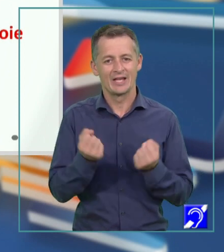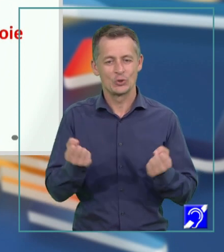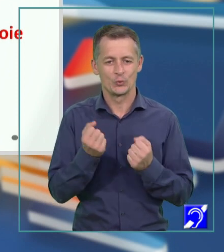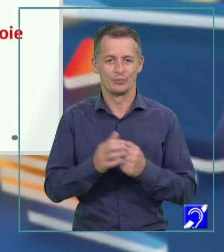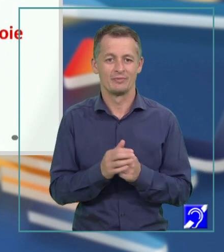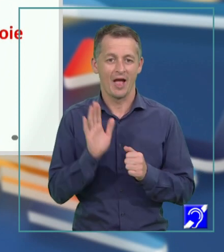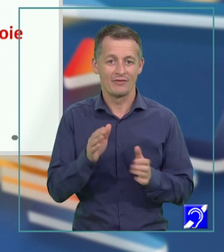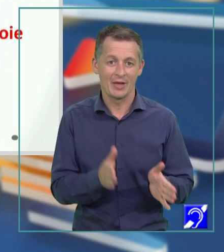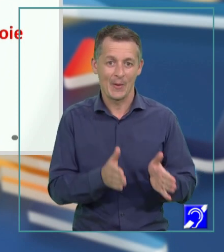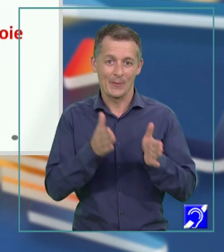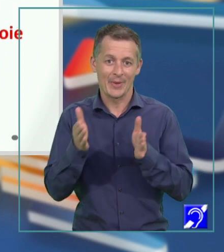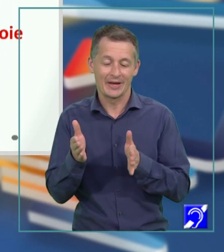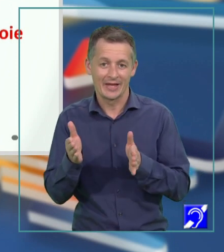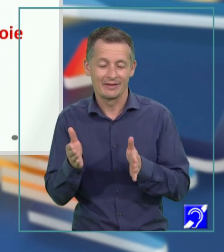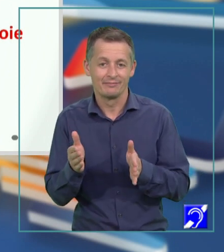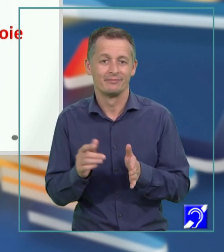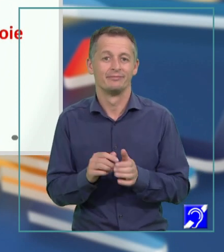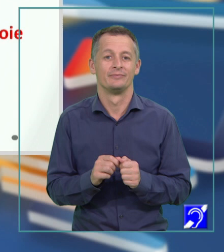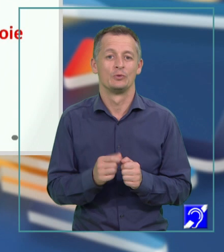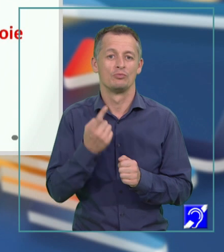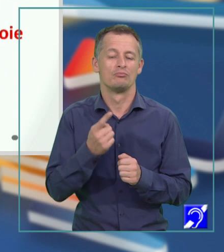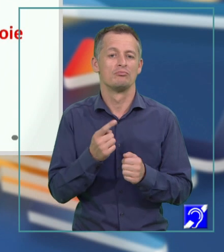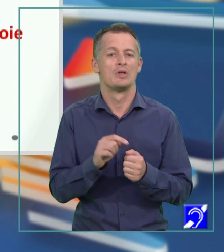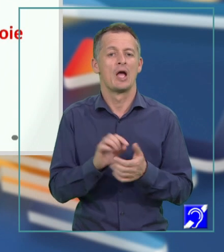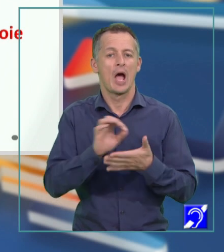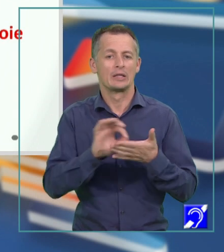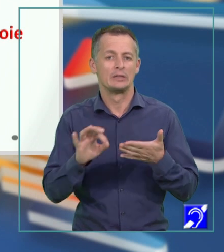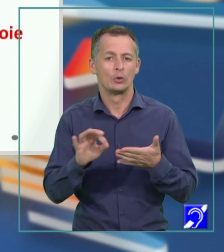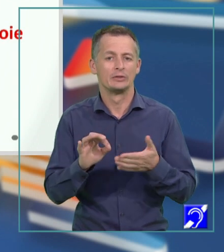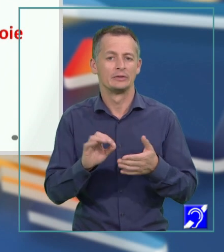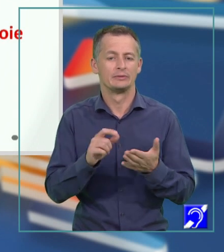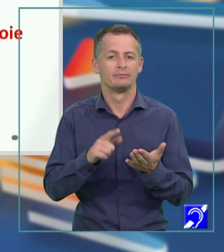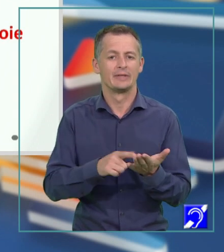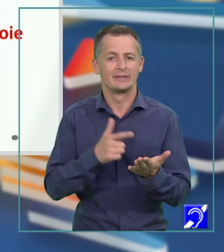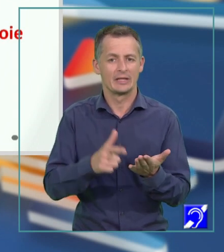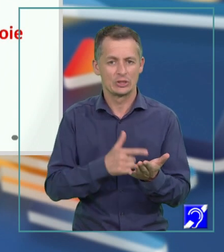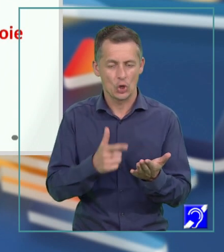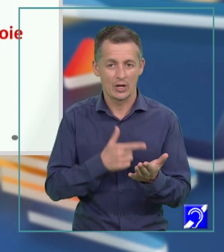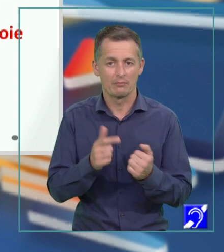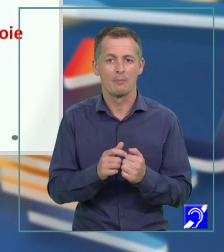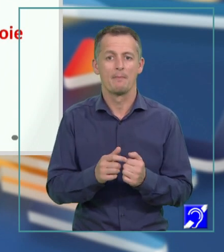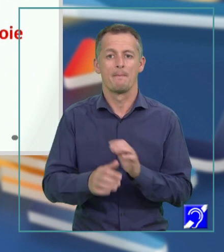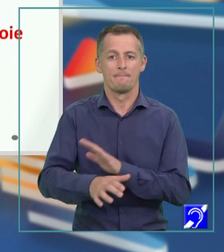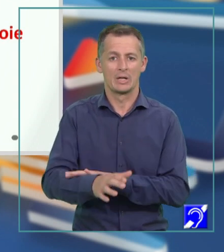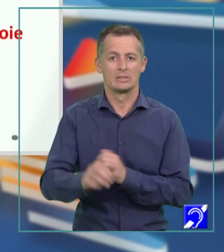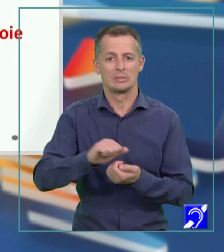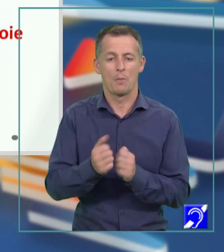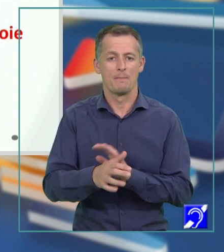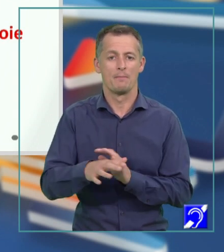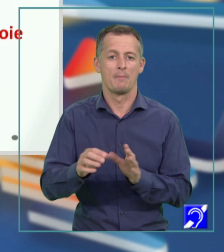în partea stângă un articol de dicționar, cuvântul braț. Braț, brațe, substantiv